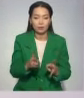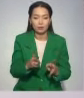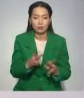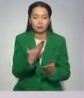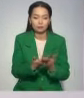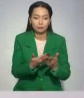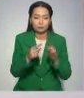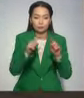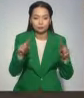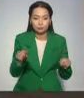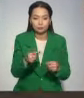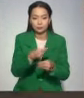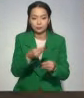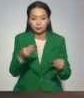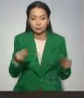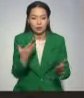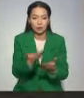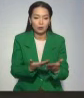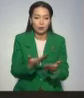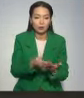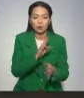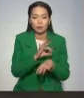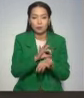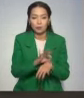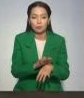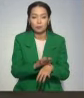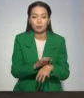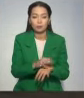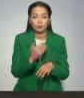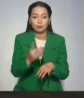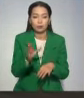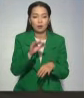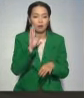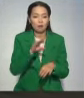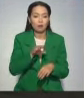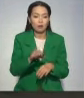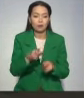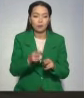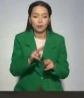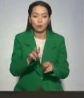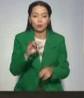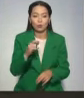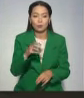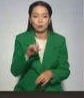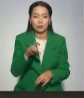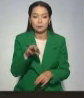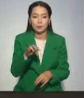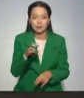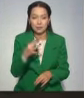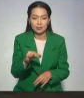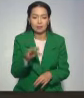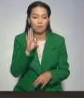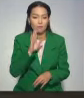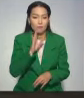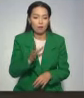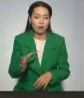раздает памятки пока не окрепнет лед и не откроет ледовую переправу на бухтарминском водохранилище будут дежурить наряды